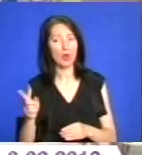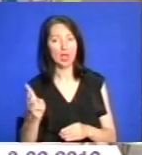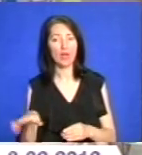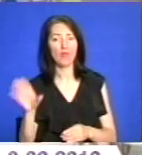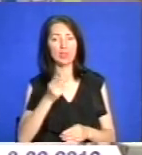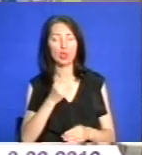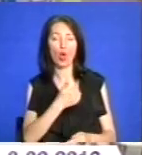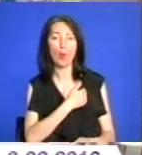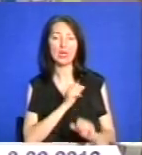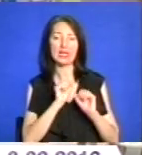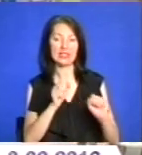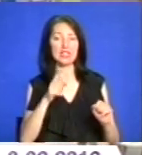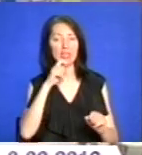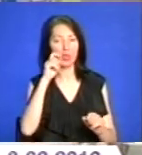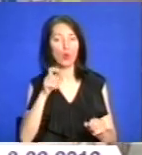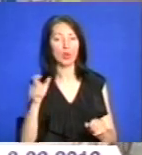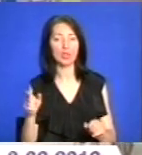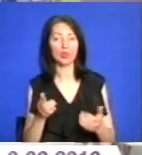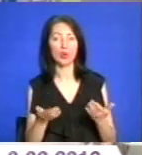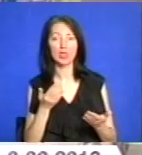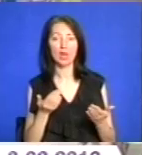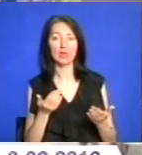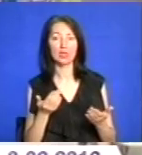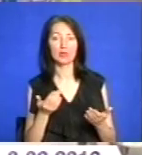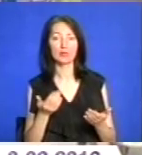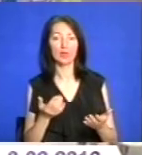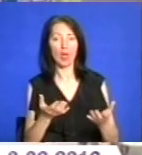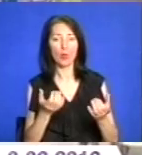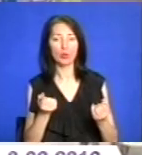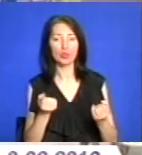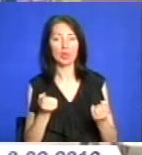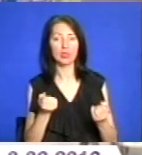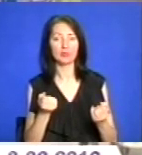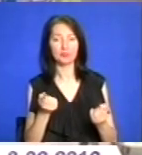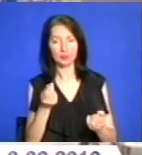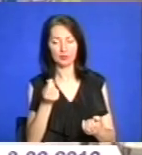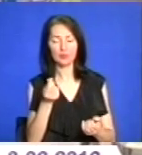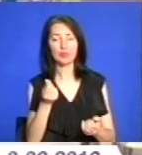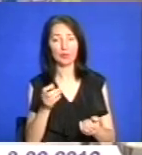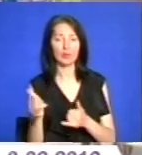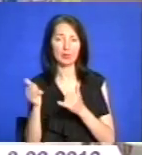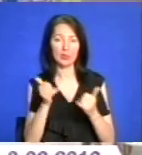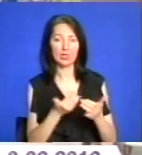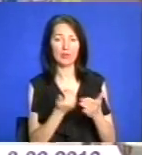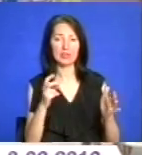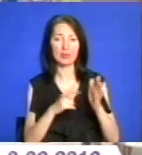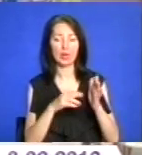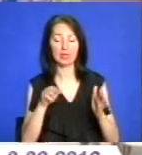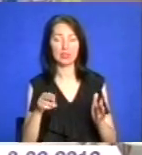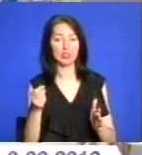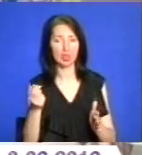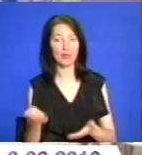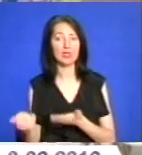бажає захищати Україну і навіть получати певне грошове забезпечення від 7 тисяч гривень,